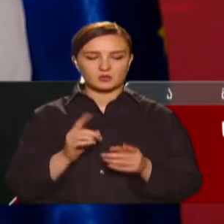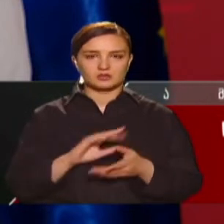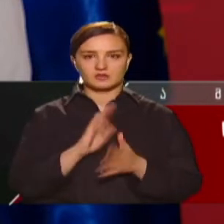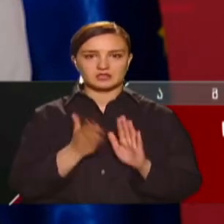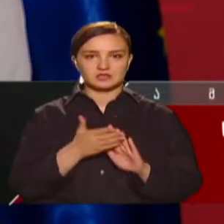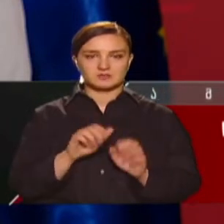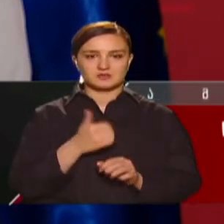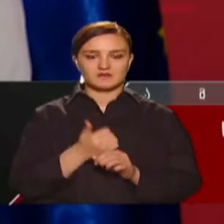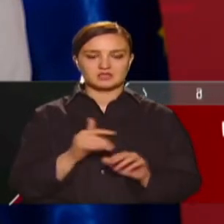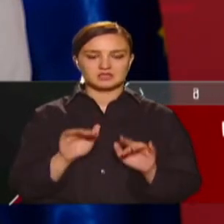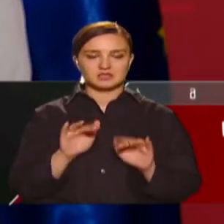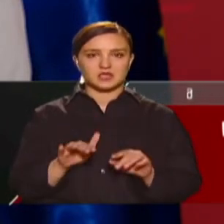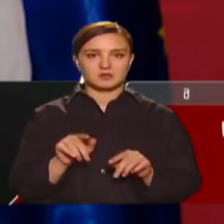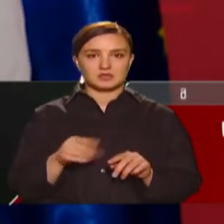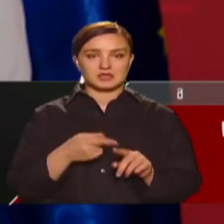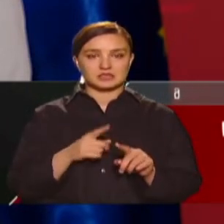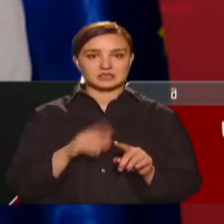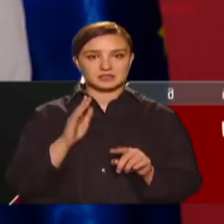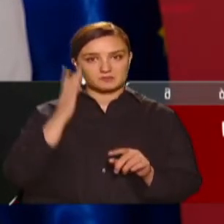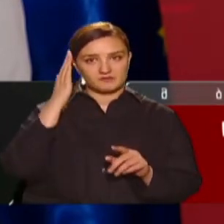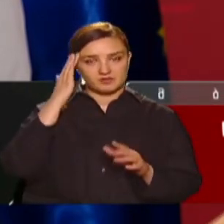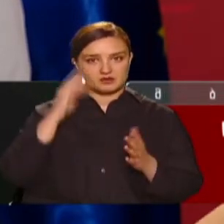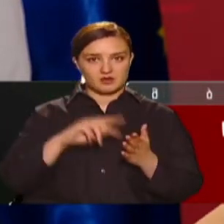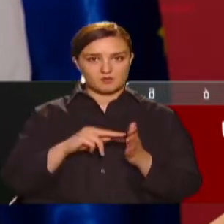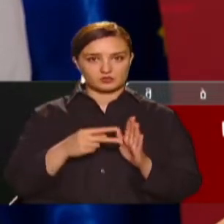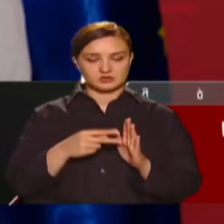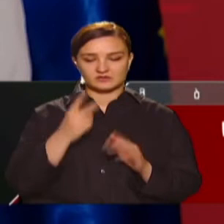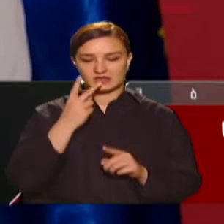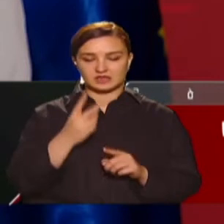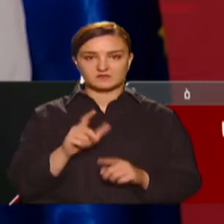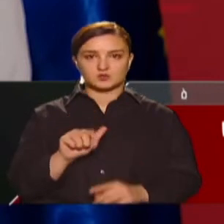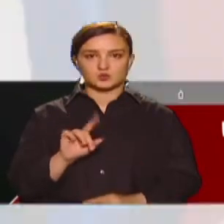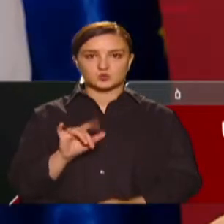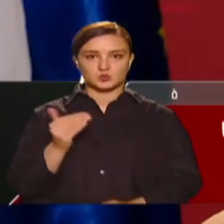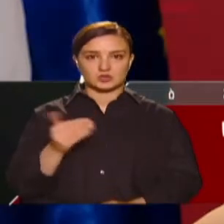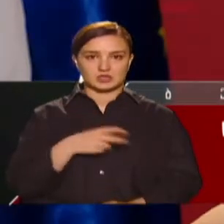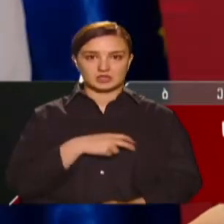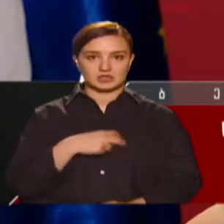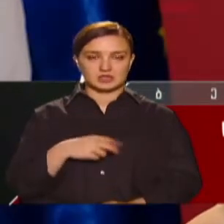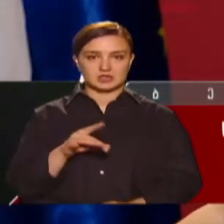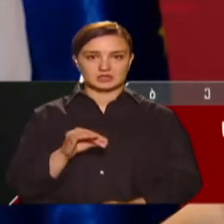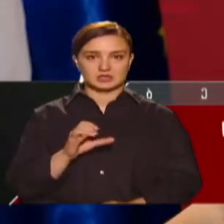მთავარ საქმეს მოასწენს, ეს იქნება ამოცანა, მართხედავს სავარაუდოდ ზურა ამ რისკებს.